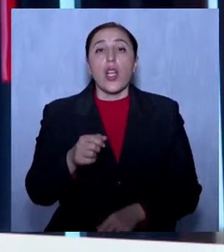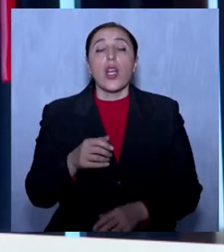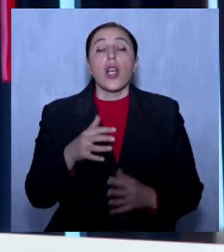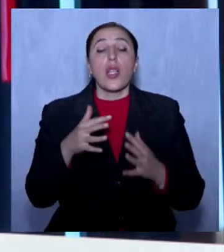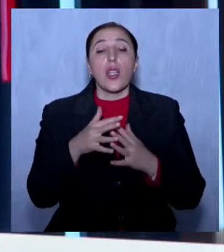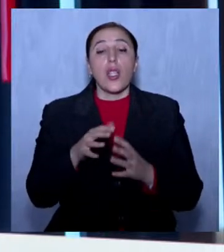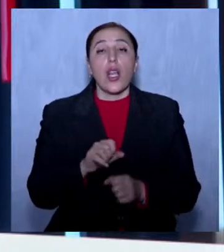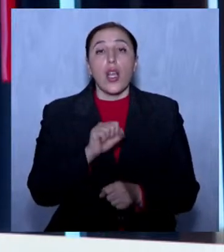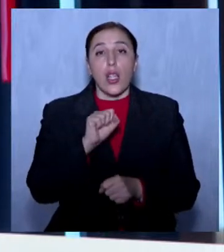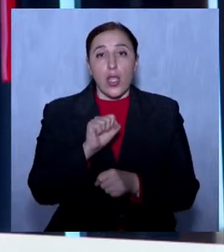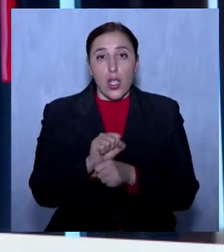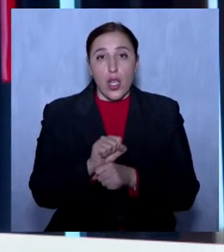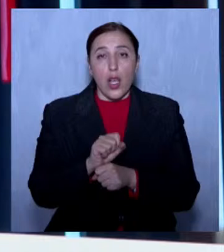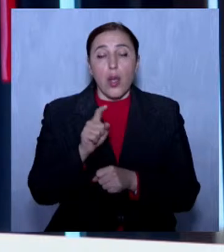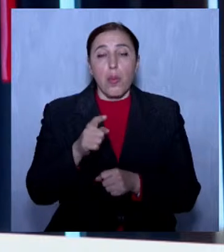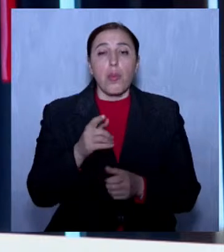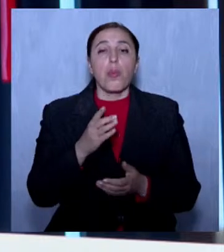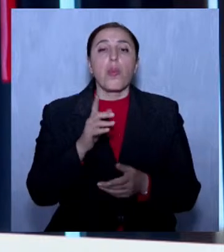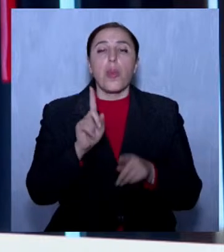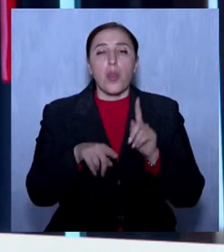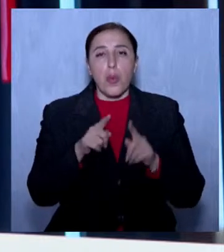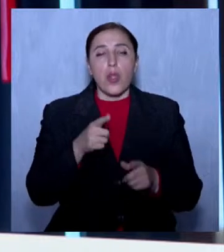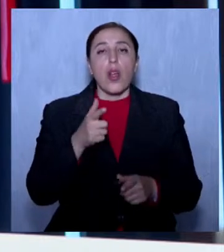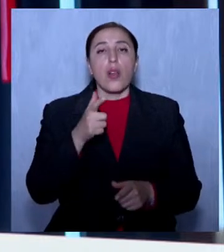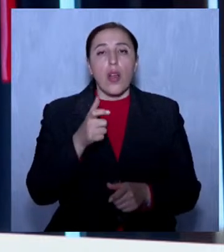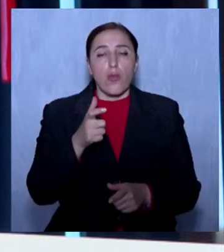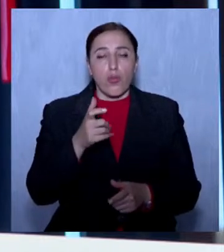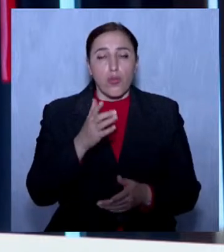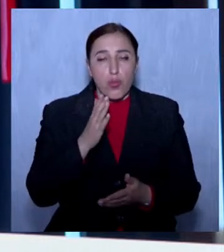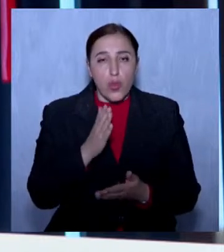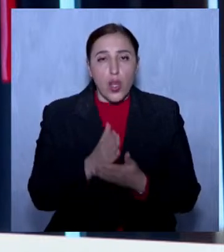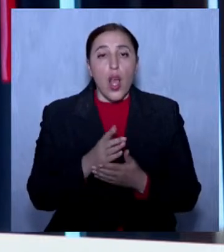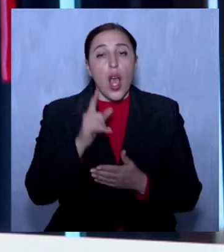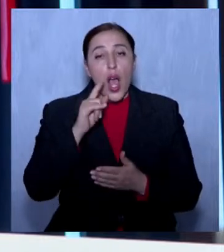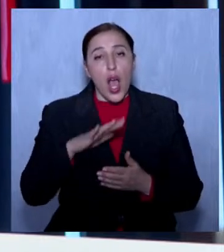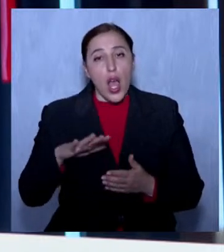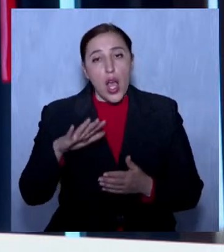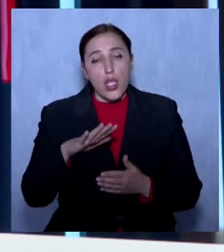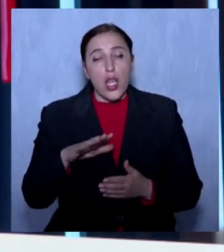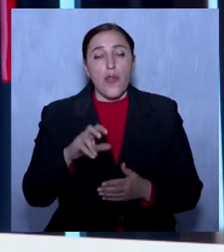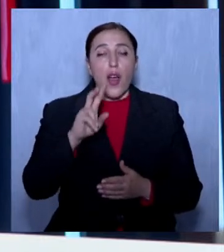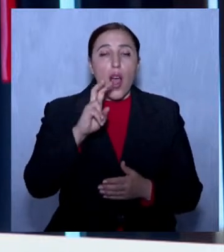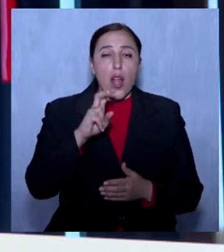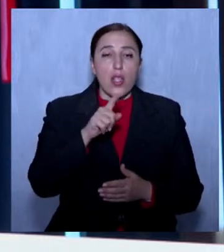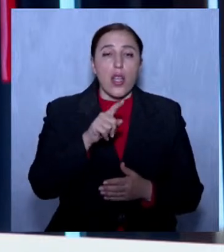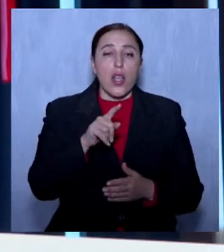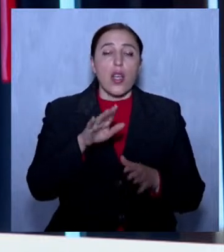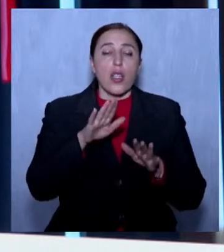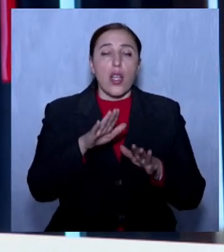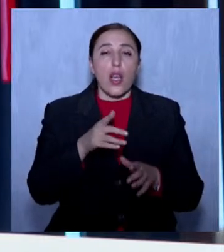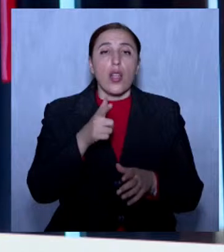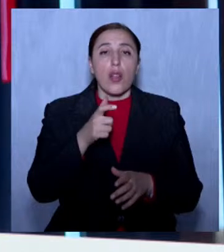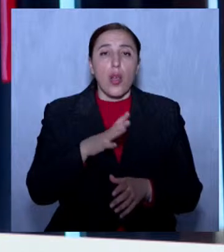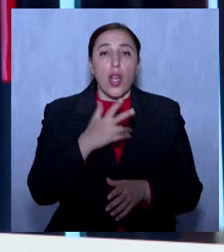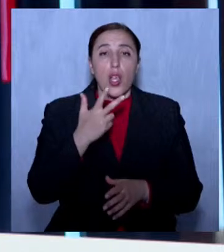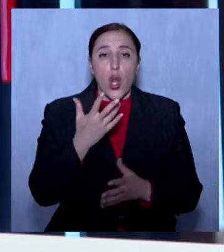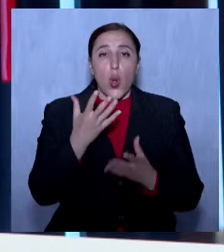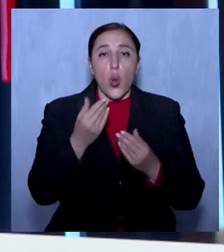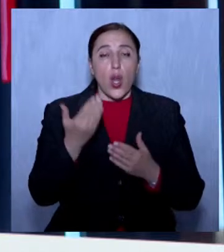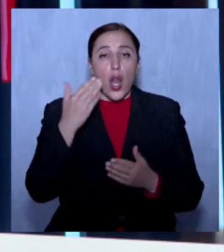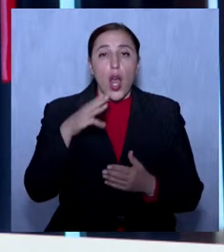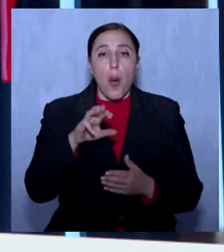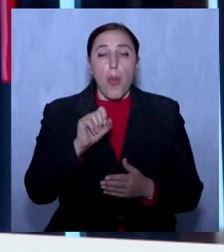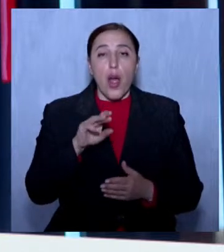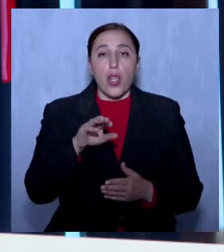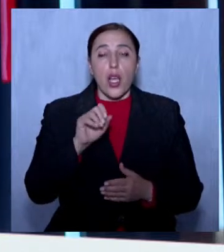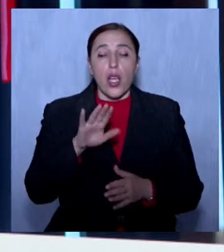ադրբեջանական կողմից անկանոն կրակոցներ են պարբերաբար հնչում, ինչպես Հայաստանի, այնպես էլ Արցախի ուղությամբ։ 3 օր առաջ Մարտակերտ